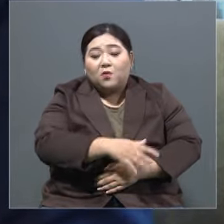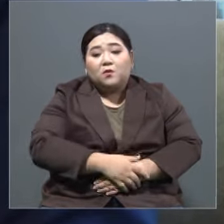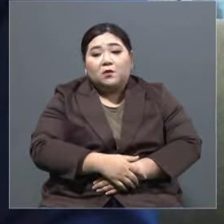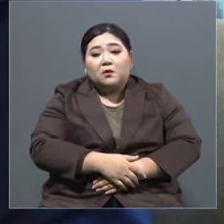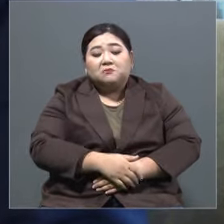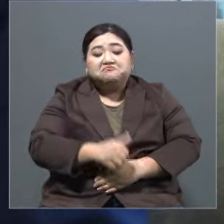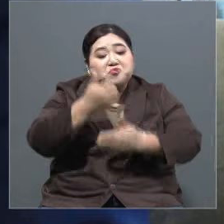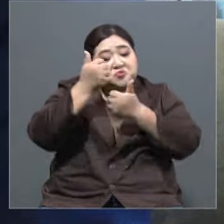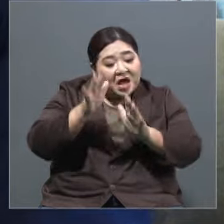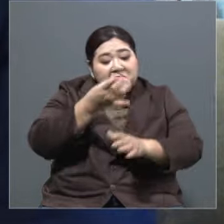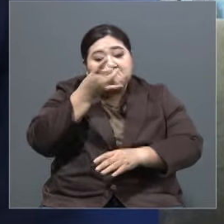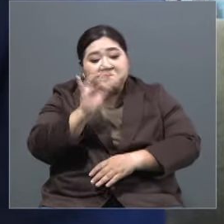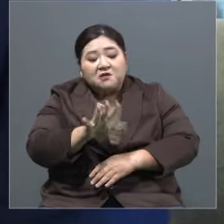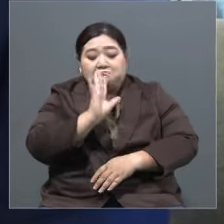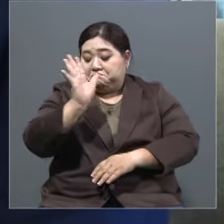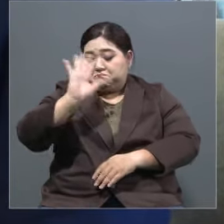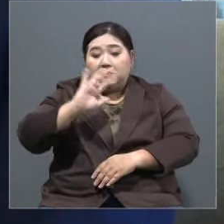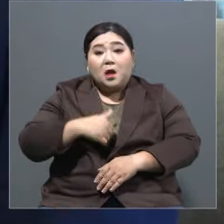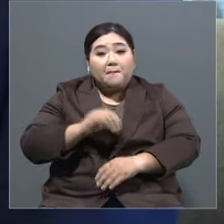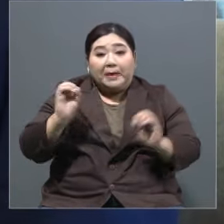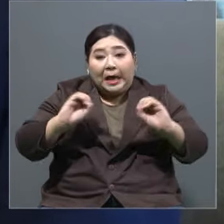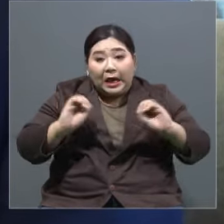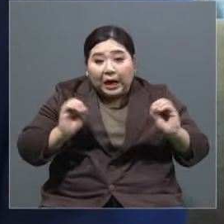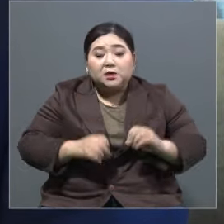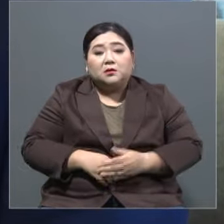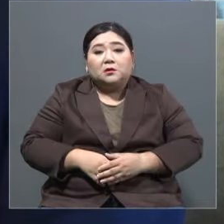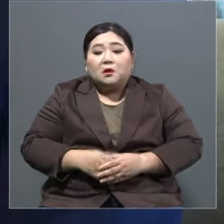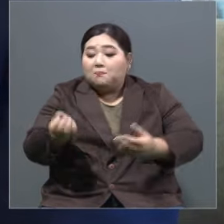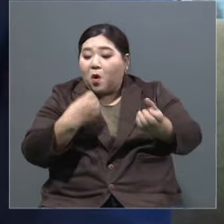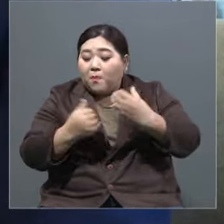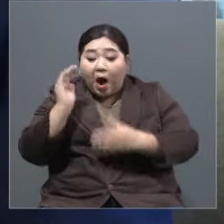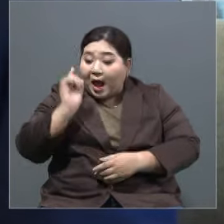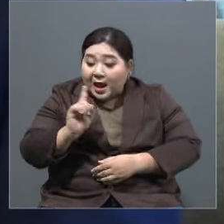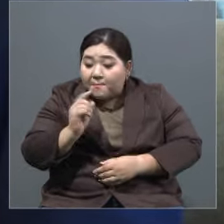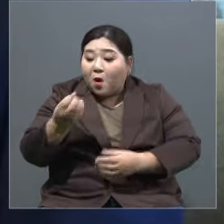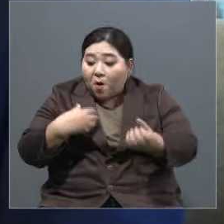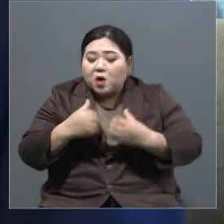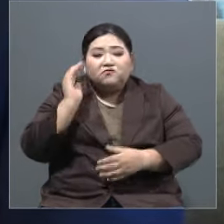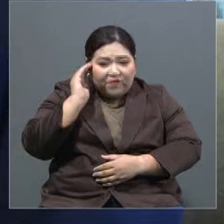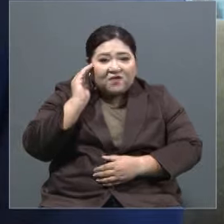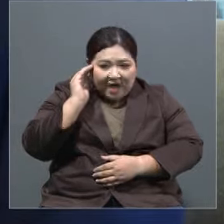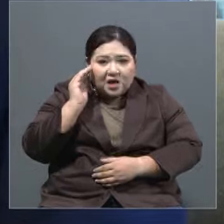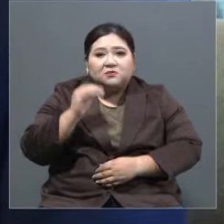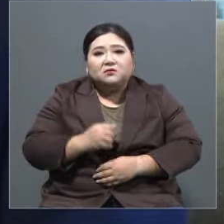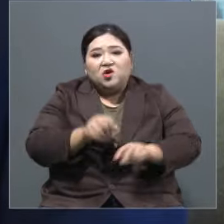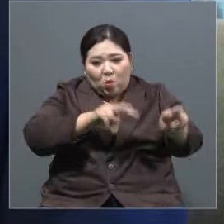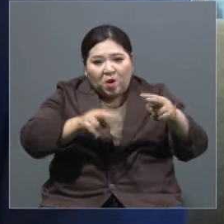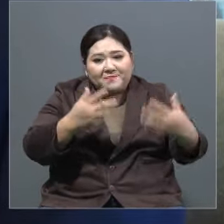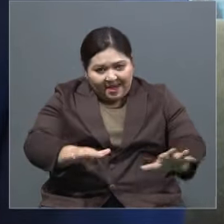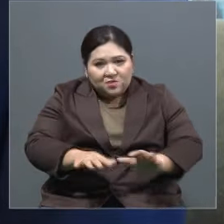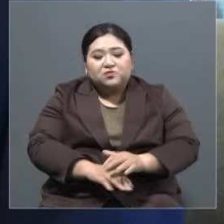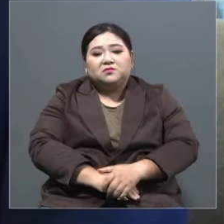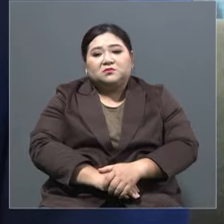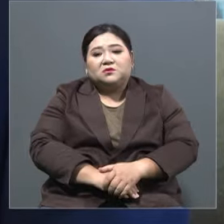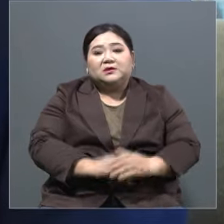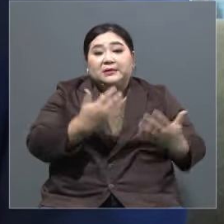มินครับไม่เคยที่จะไม่ความสำคัญไม่เคยที่จะไม่รับฟังเสียงท้วงติงครับอย่างที่ผมบอกตลอดเวลานะครับเรื่องเหล่านี้เป็นเรื่